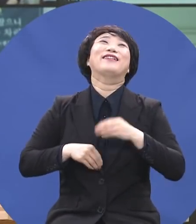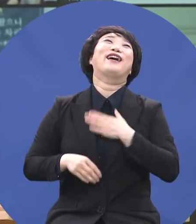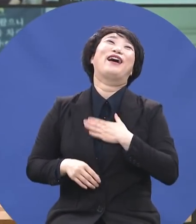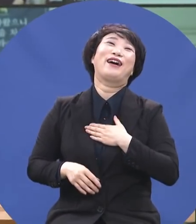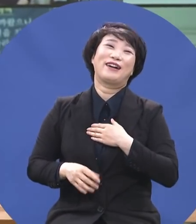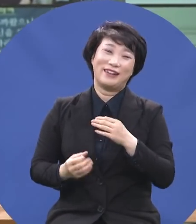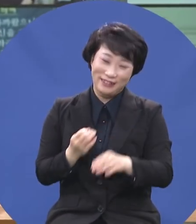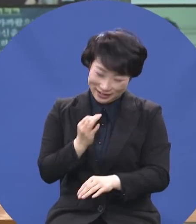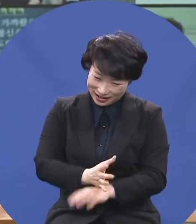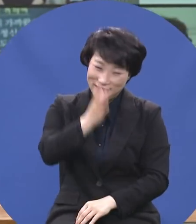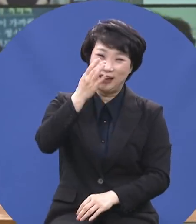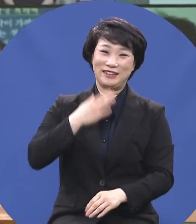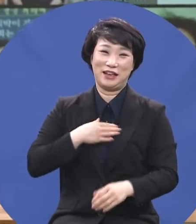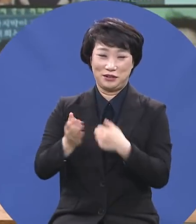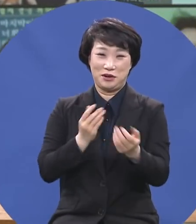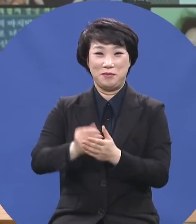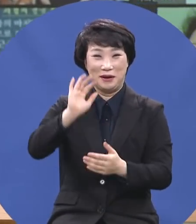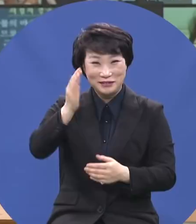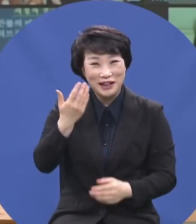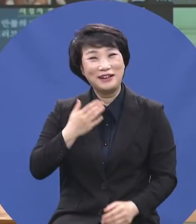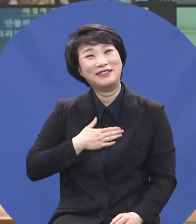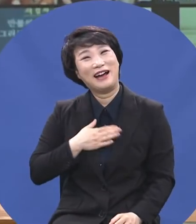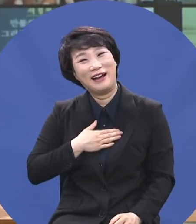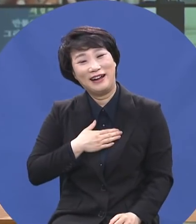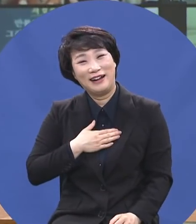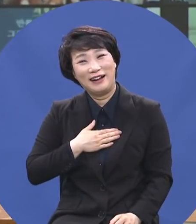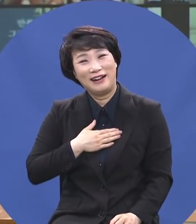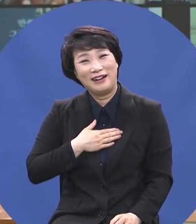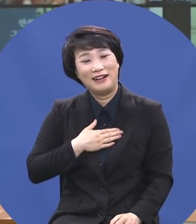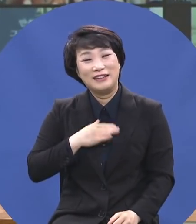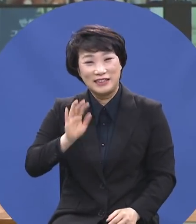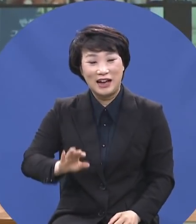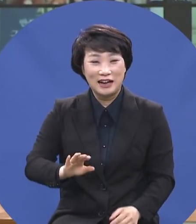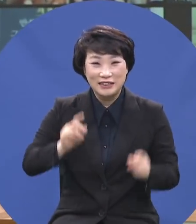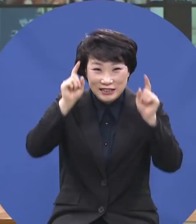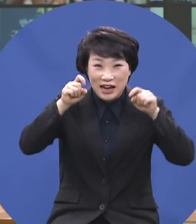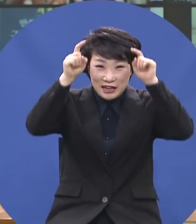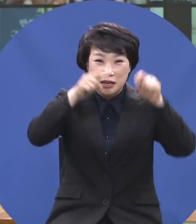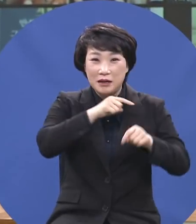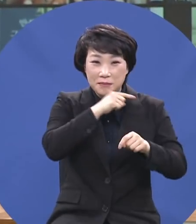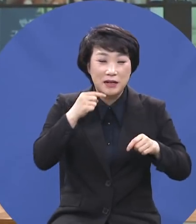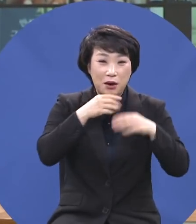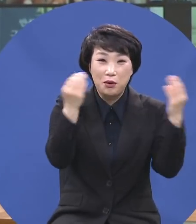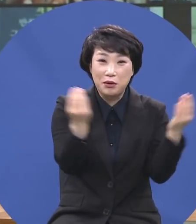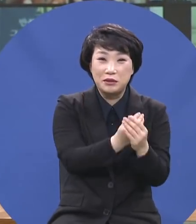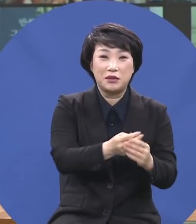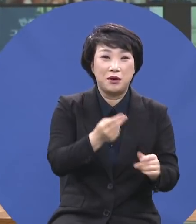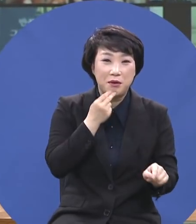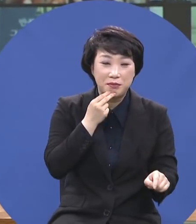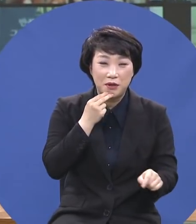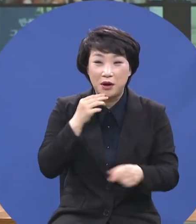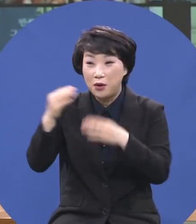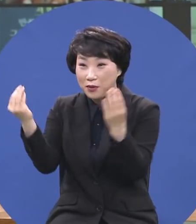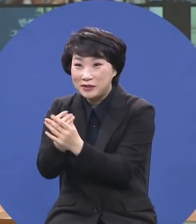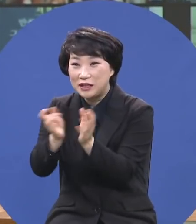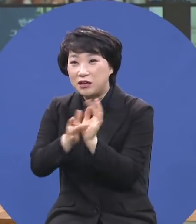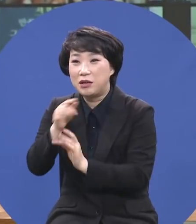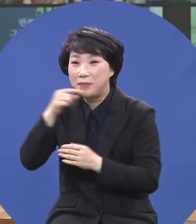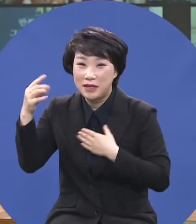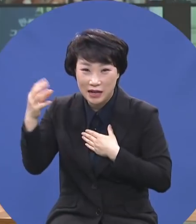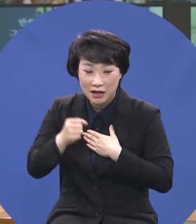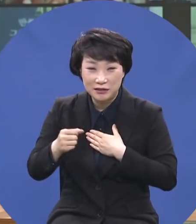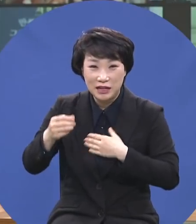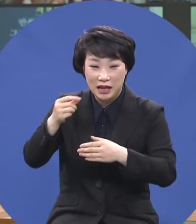간단하게 내게 이루어지는 사건. 양의 피가 온전치 못하니 온전하신 예수 피로 내